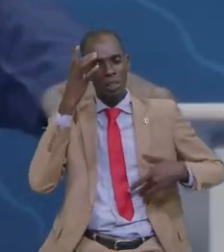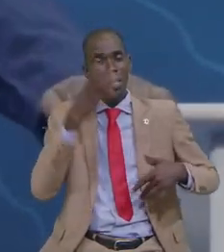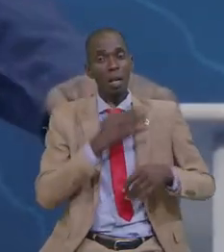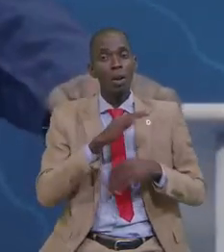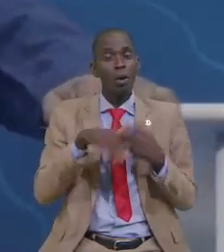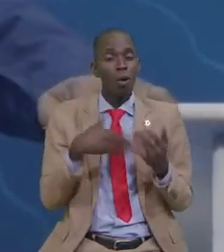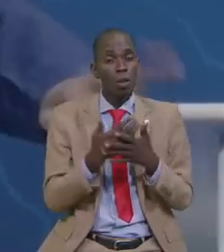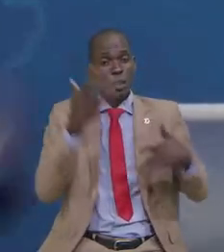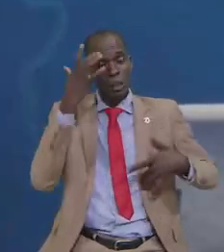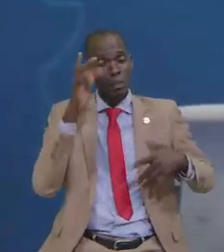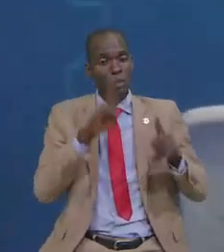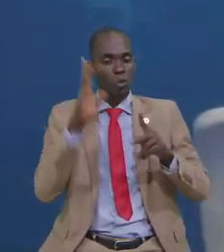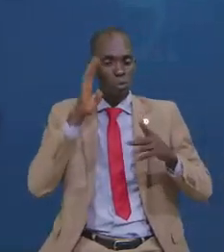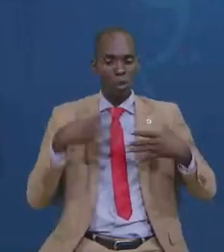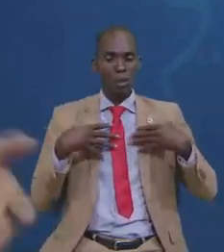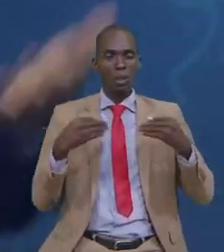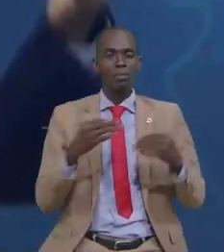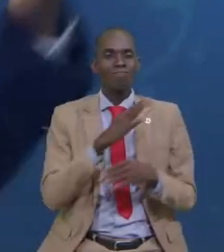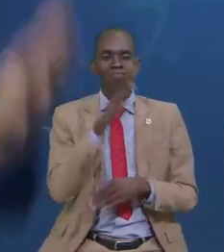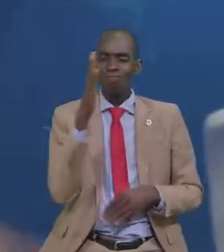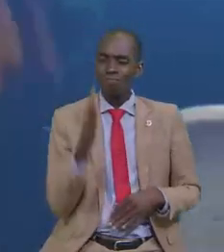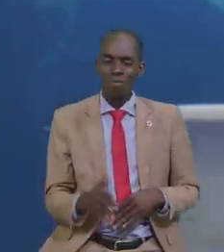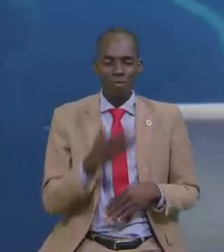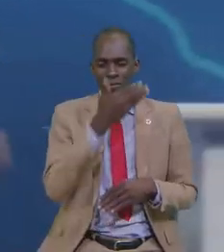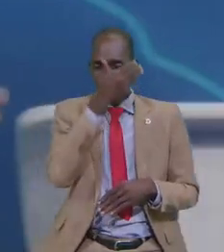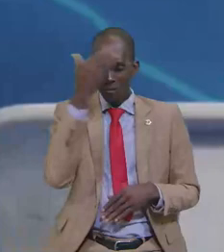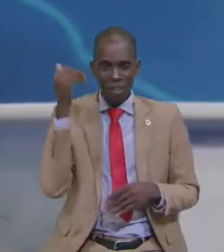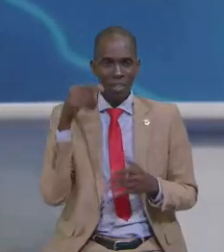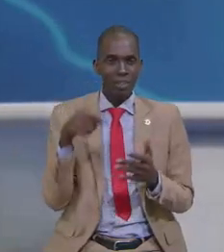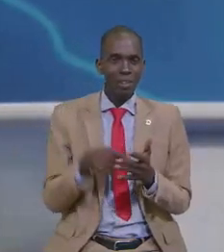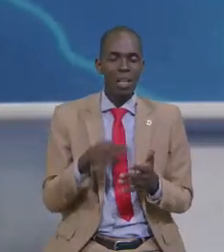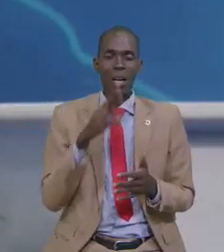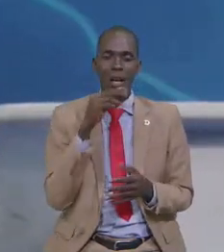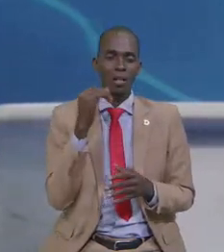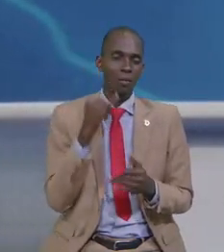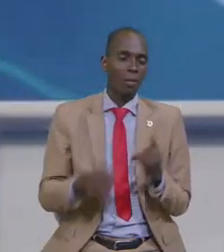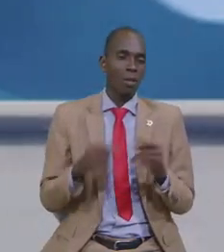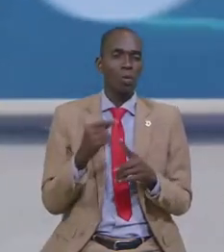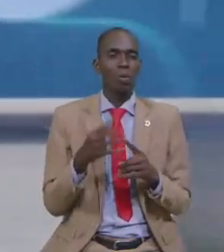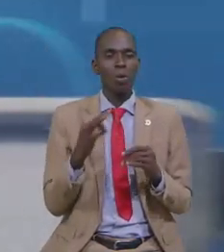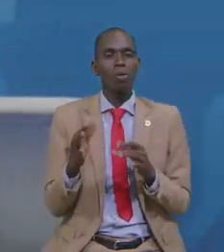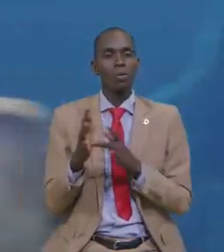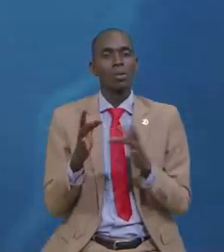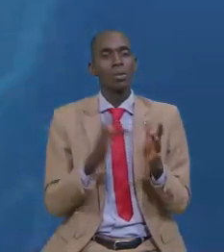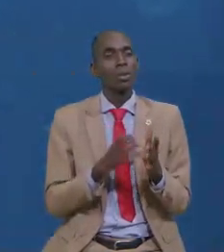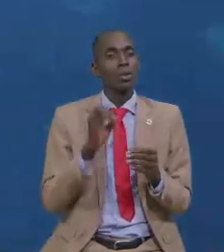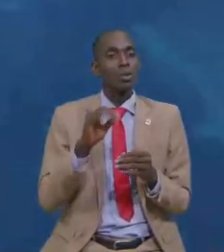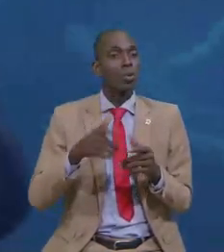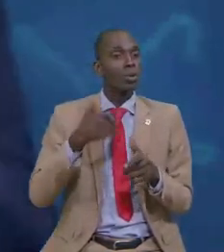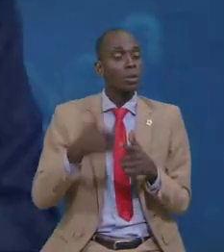aux malades et tous ces gens seront guéris. Il ne faut jamais oublier que ce sont les dernières paroles de